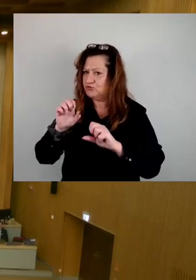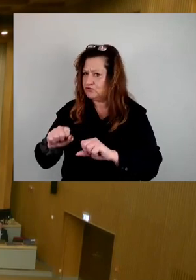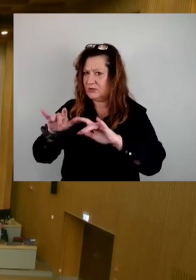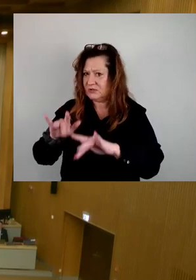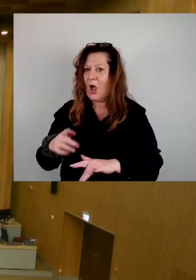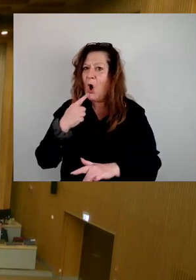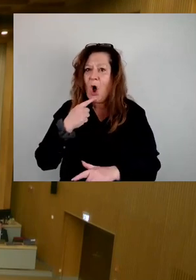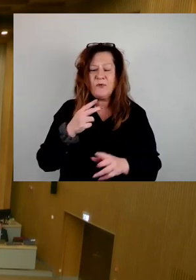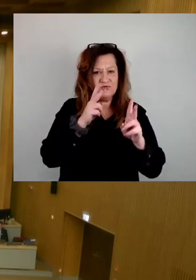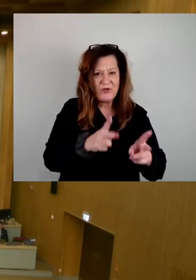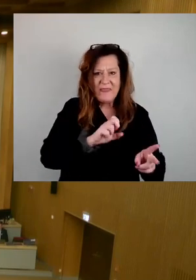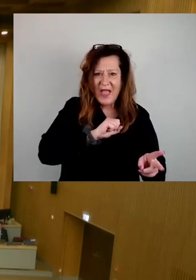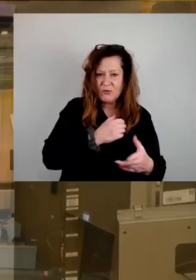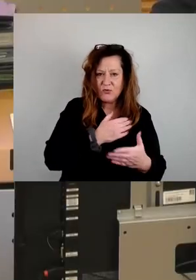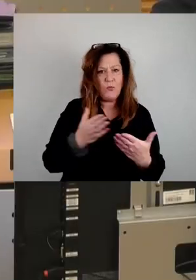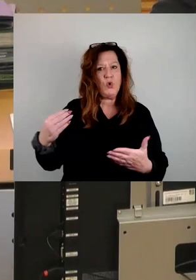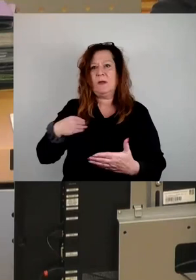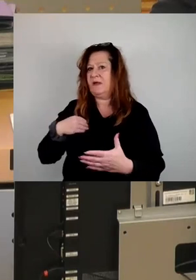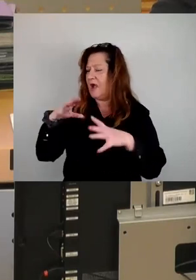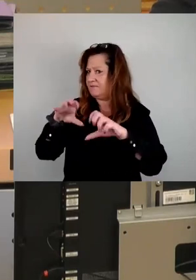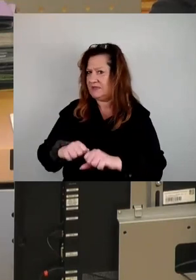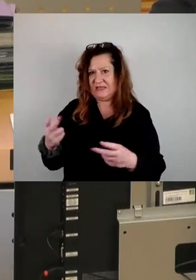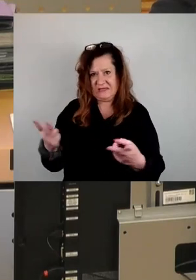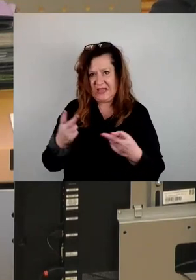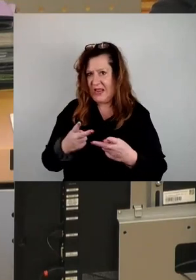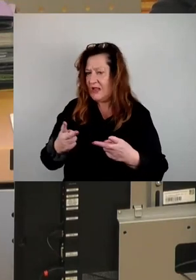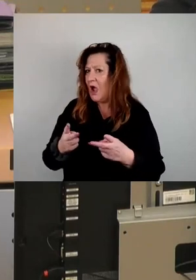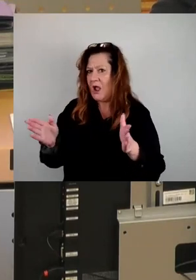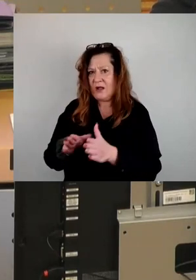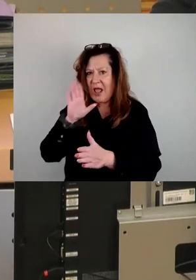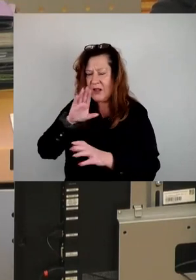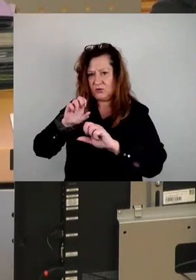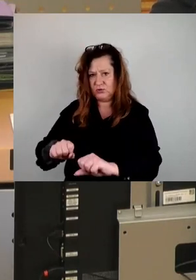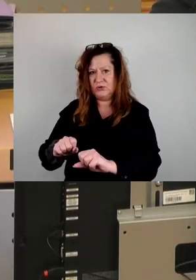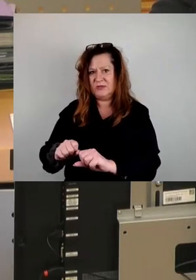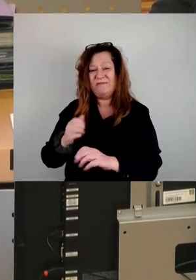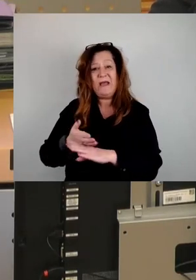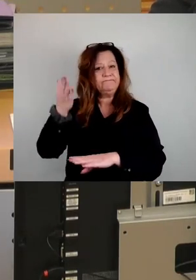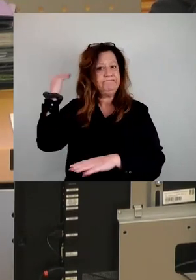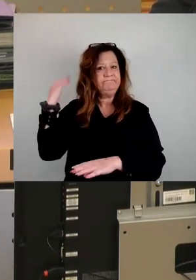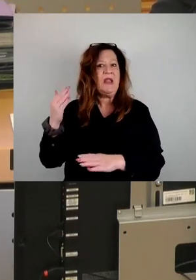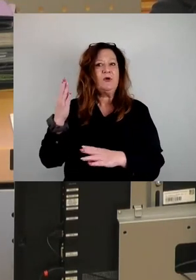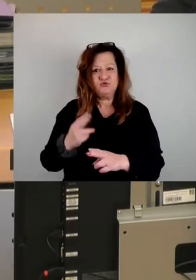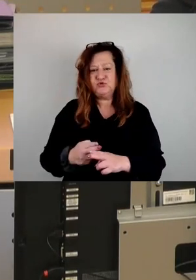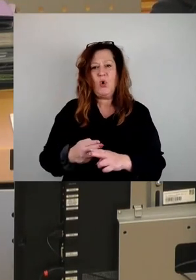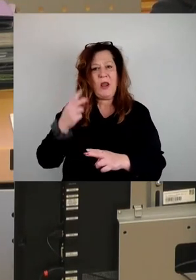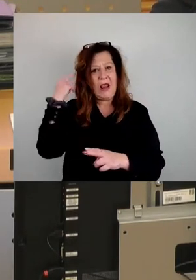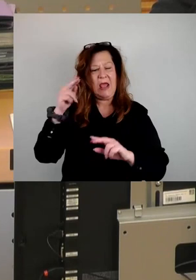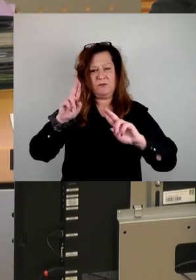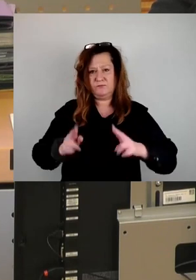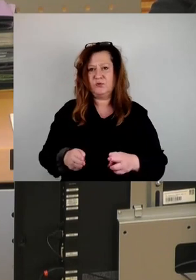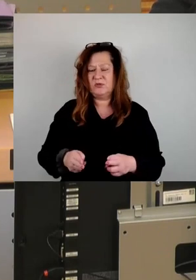oder irgendeinem privaten Besitzer. Wir hatten ja in den letzten Jahren lernen müssen, dass auch städtische Kleingartenflächen dann